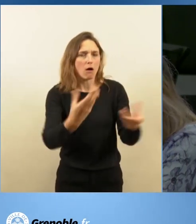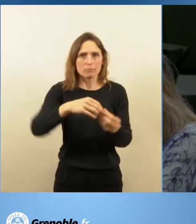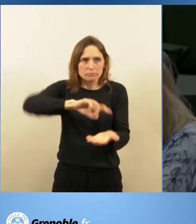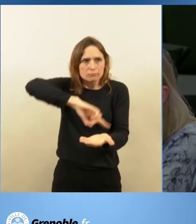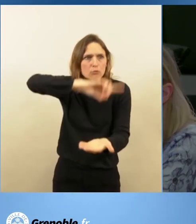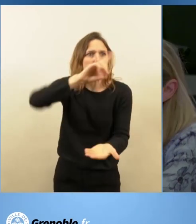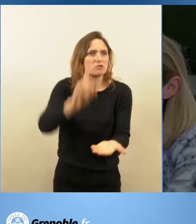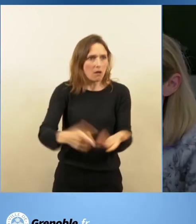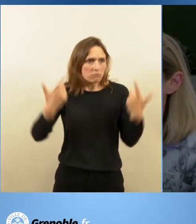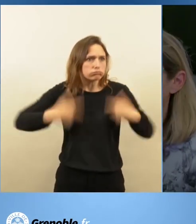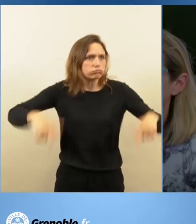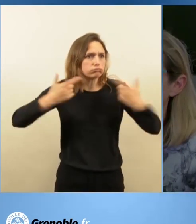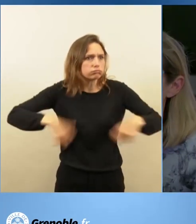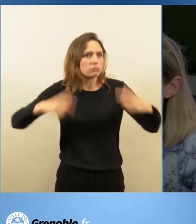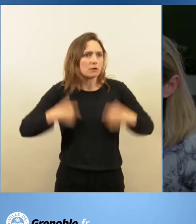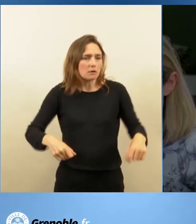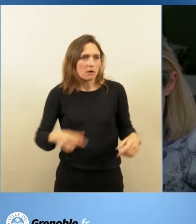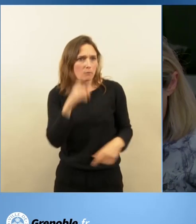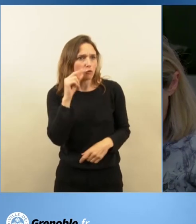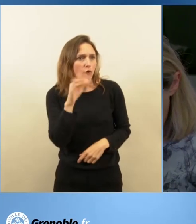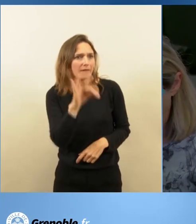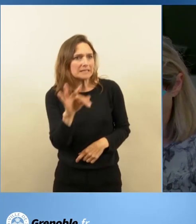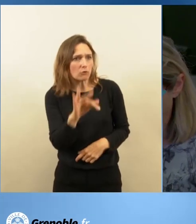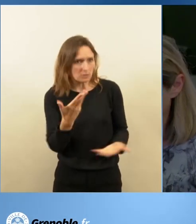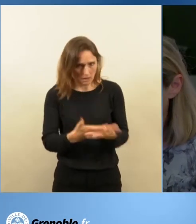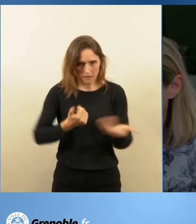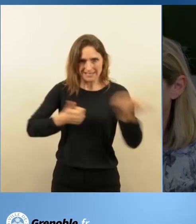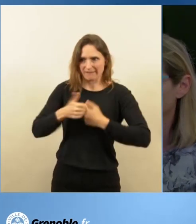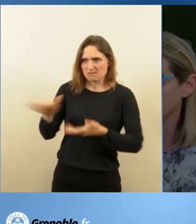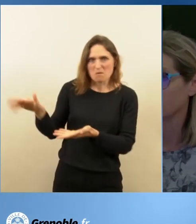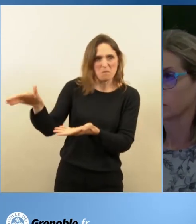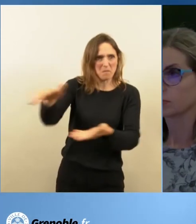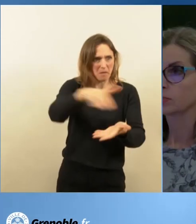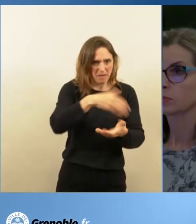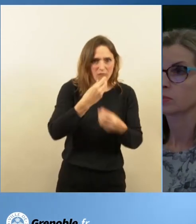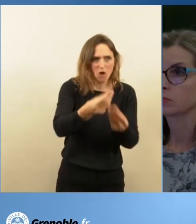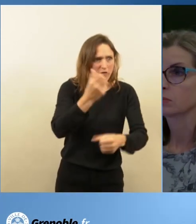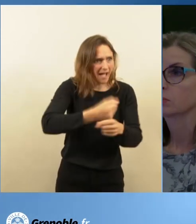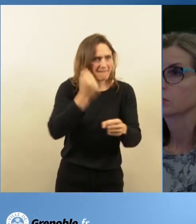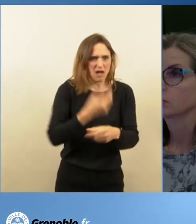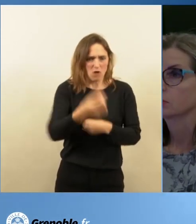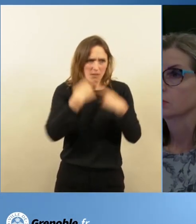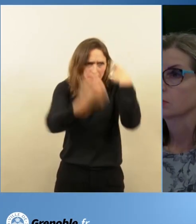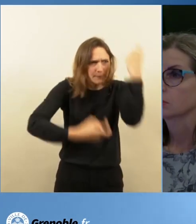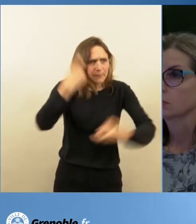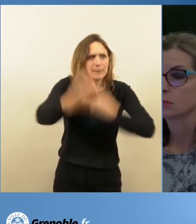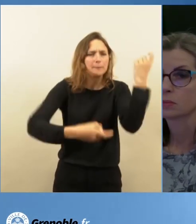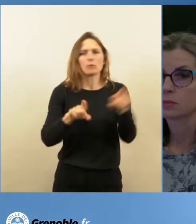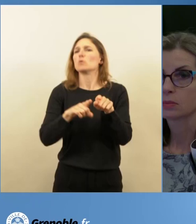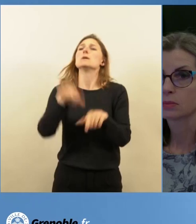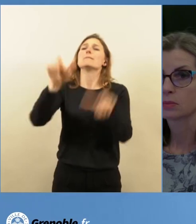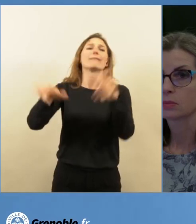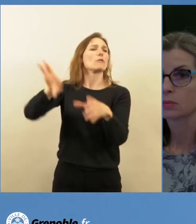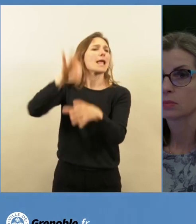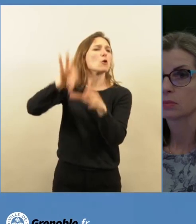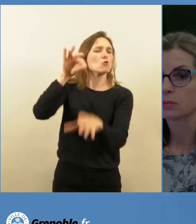c'est une mobilisation des services vous mobilisez du monde là derrière ça fait travailler ça fait phosphorer et puis les élus bien sûr parce